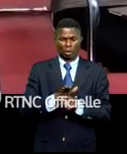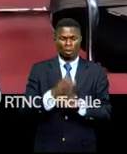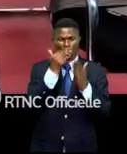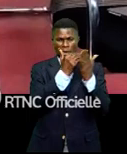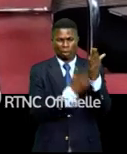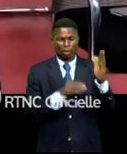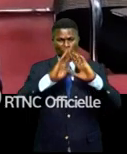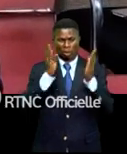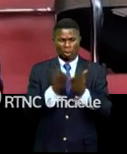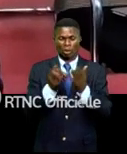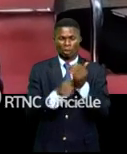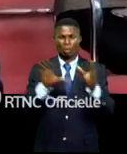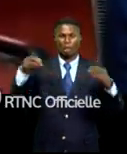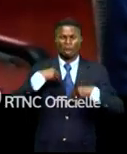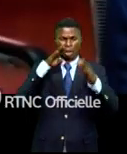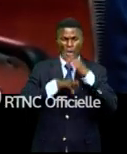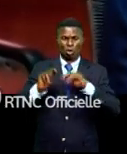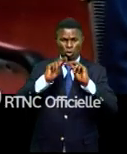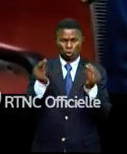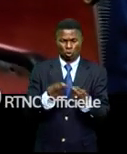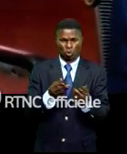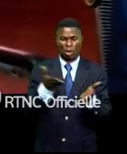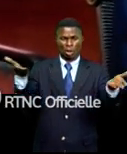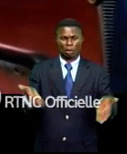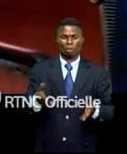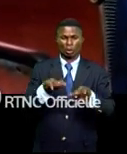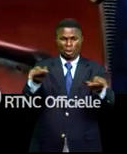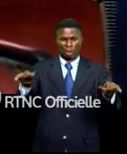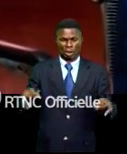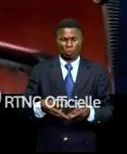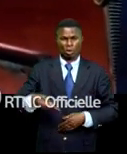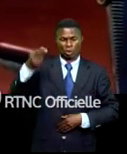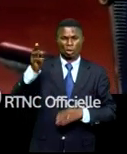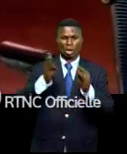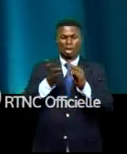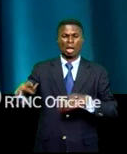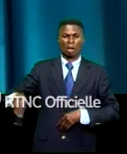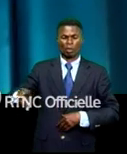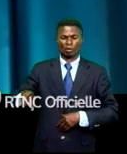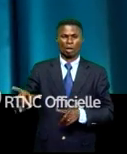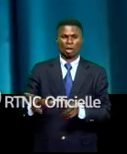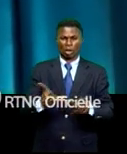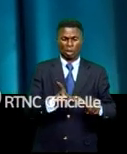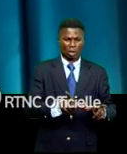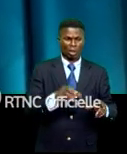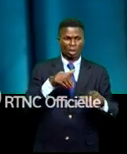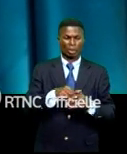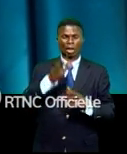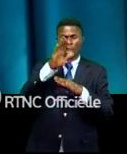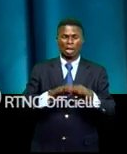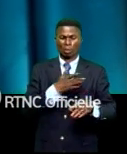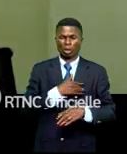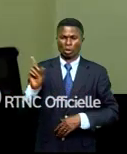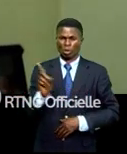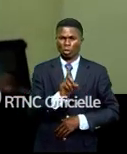d'identifier tous les adhérents à ce nouveau courant qui était présent dans la salle VIP de l'Assemblée provinciale du Lualaba à travers cet appel nominal lu